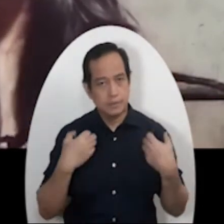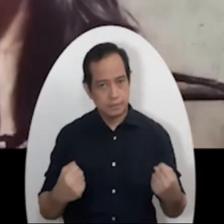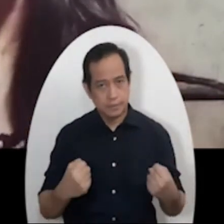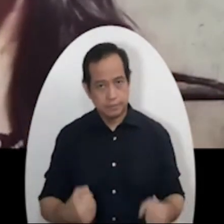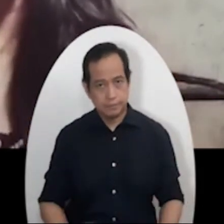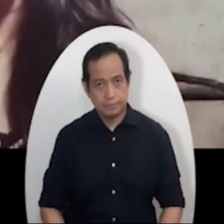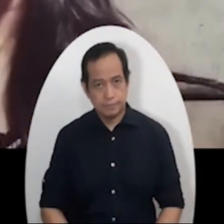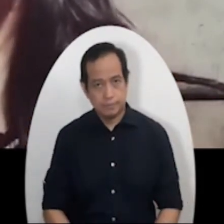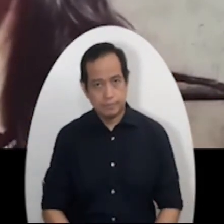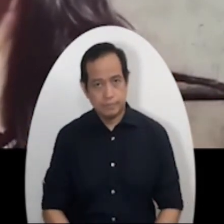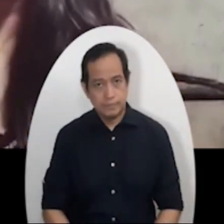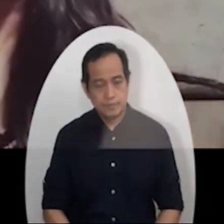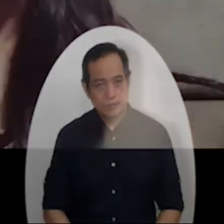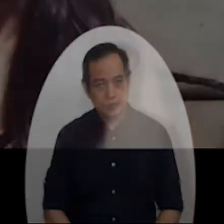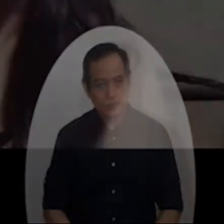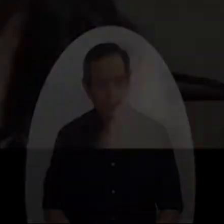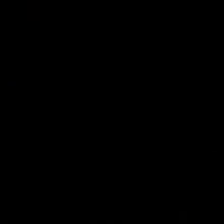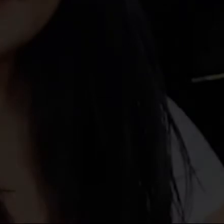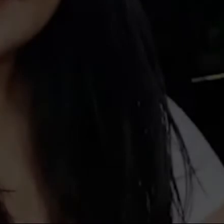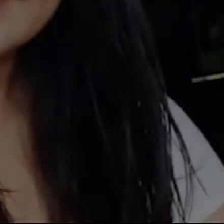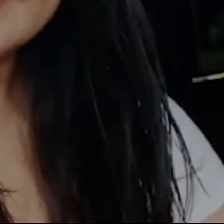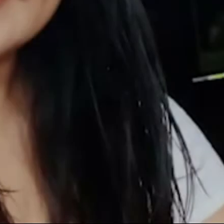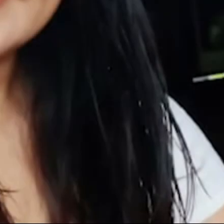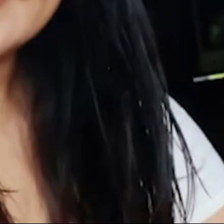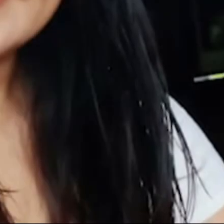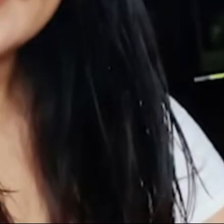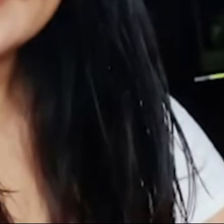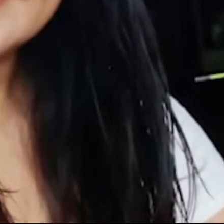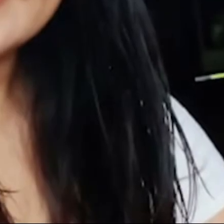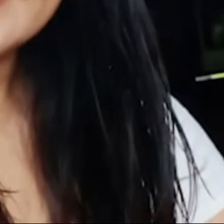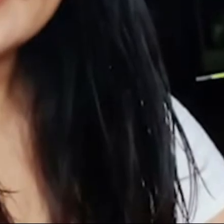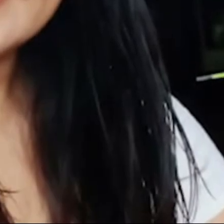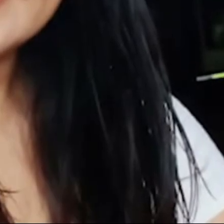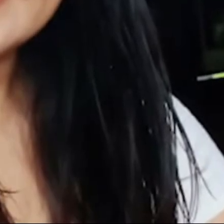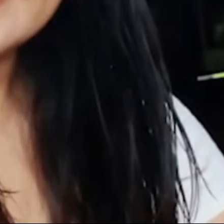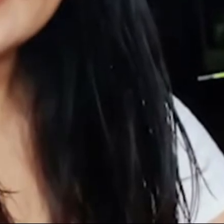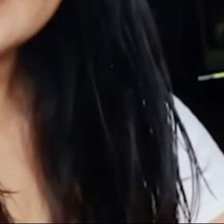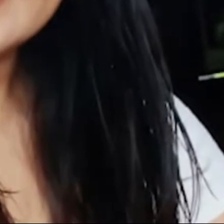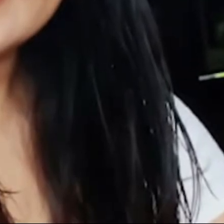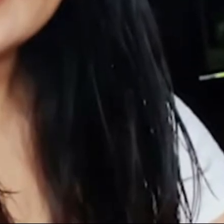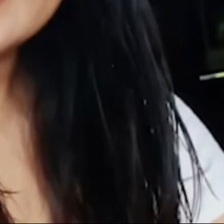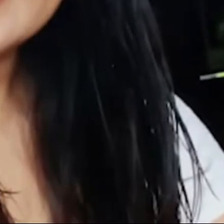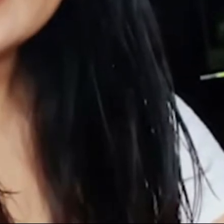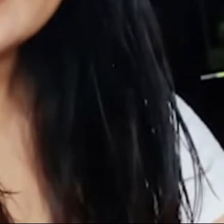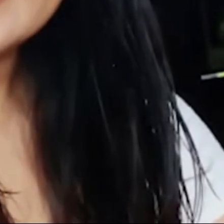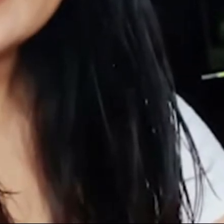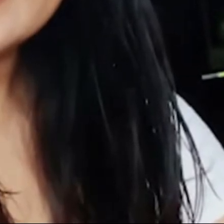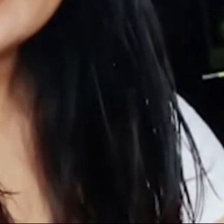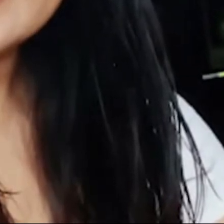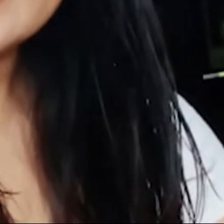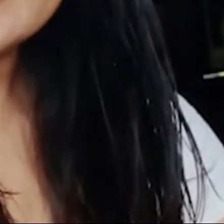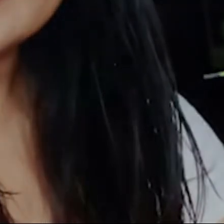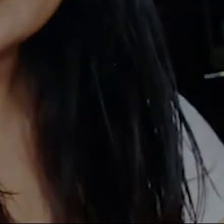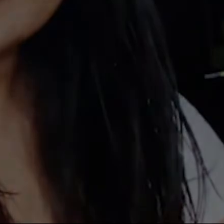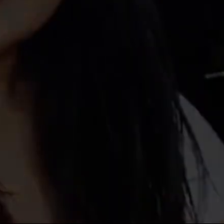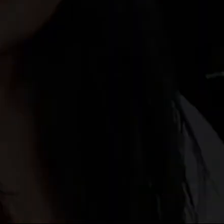ng pagkain. Minsan po maliit or malaki po ang kita kasi yung tao